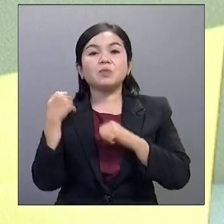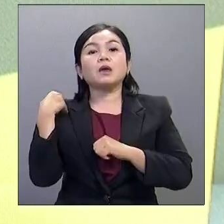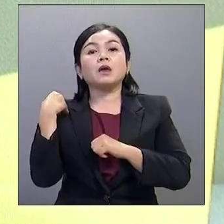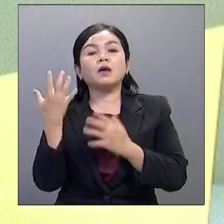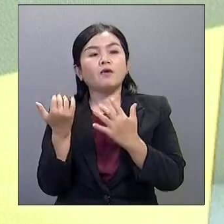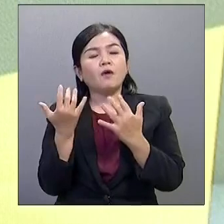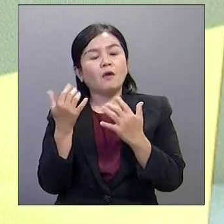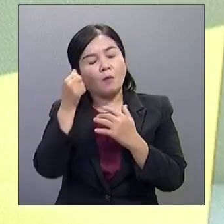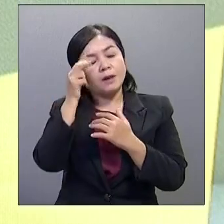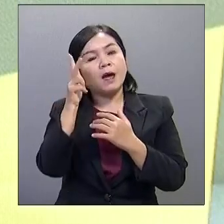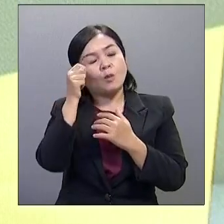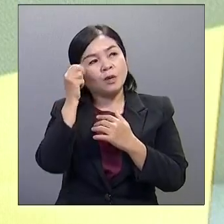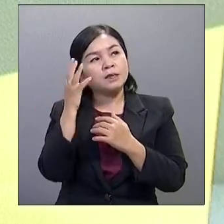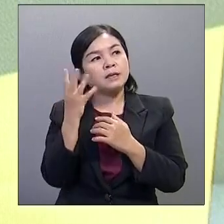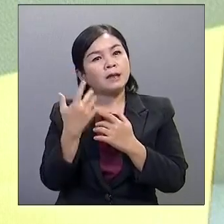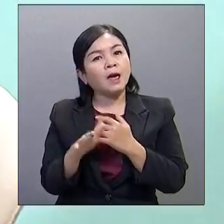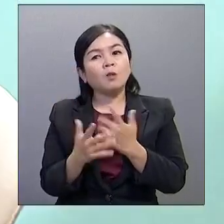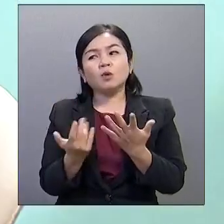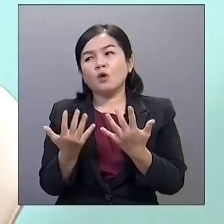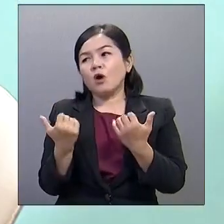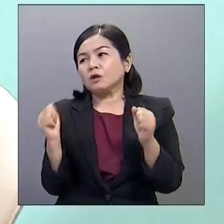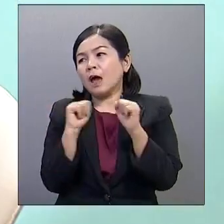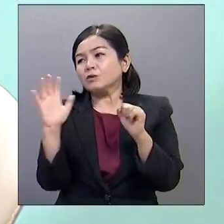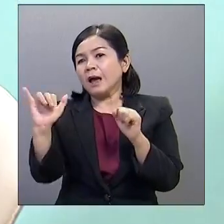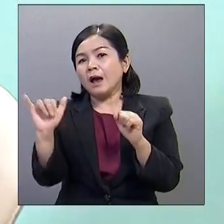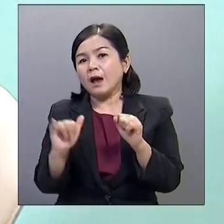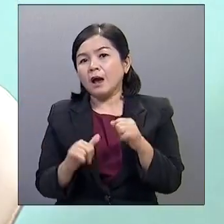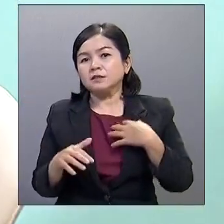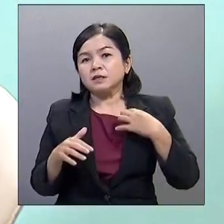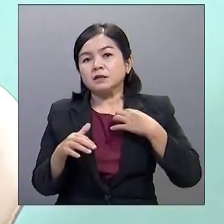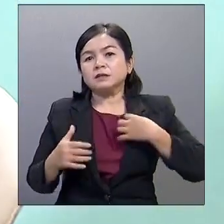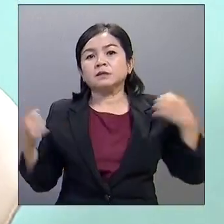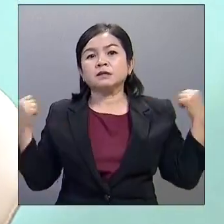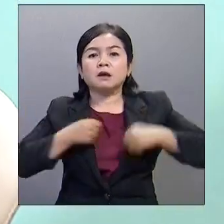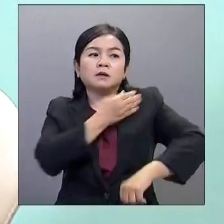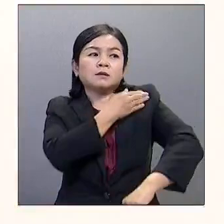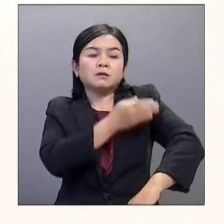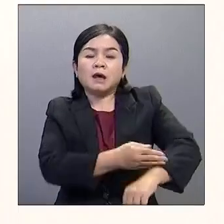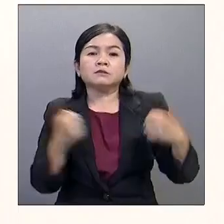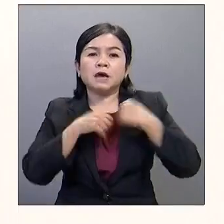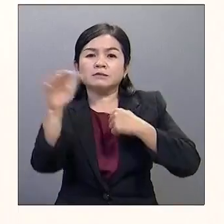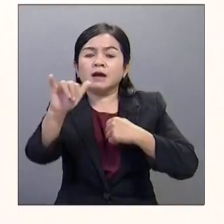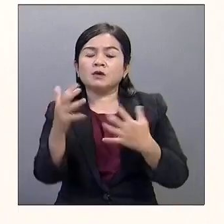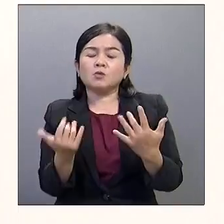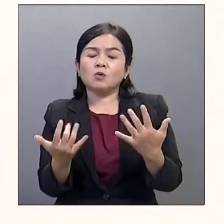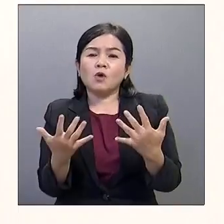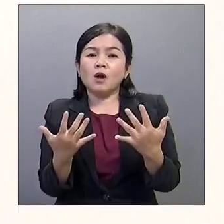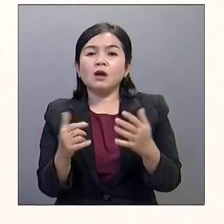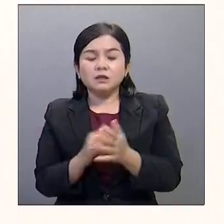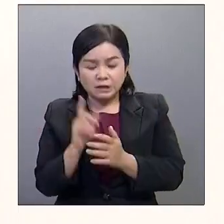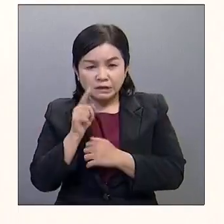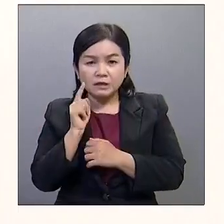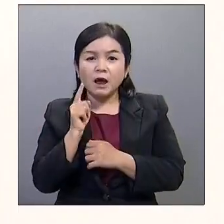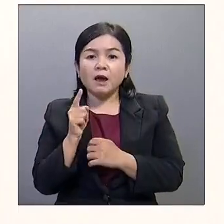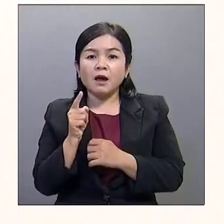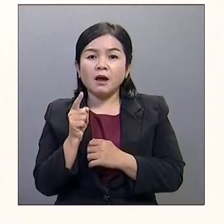ารอมา3วัน4วัน นี่เอาเสื้อหนาวมาตากแดดแล้ววิ่งเข้าวิ่งออกแดดหลายรอบมากนะคะ จริงเอาจริงกับผมว่า